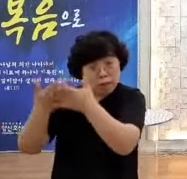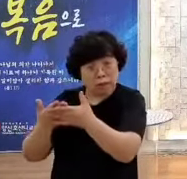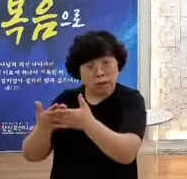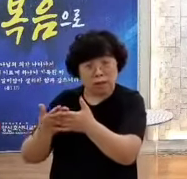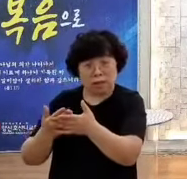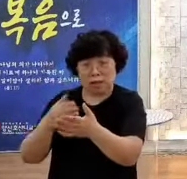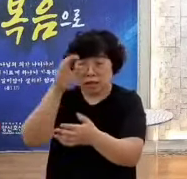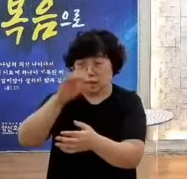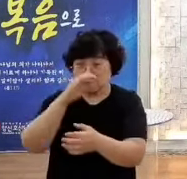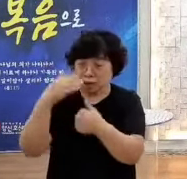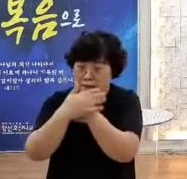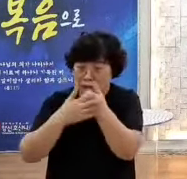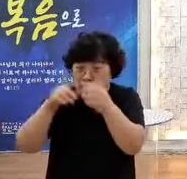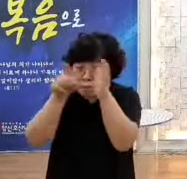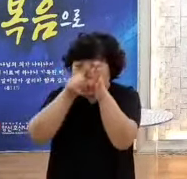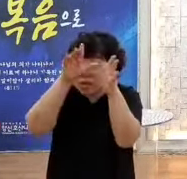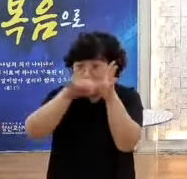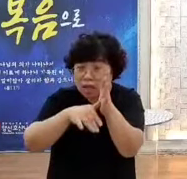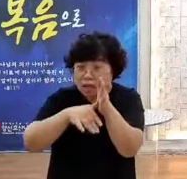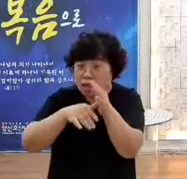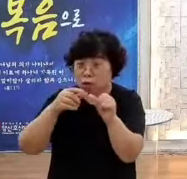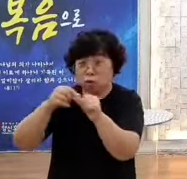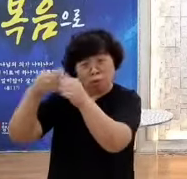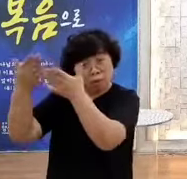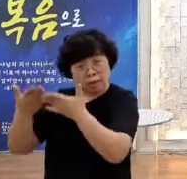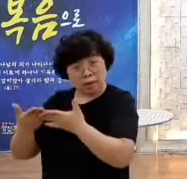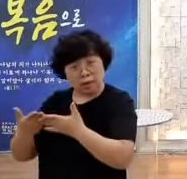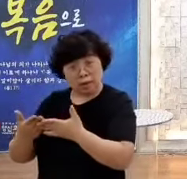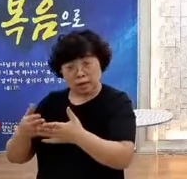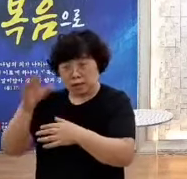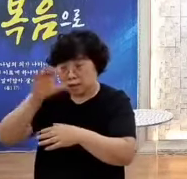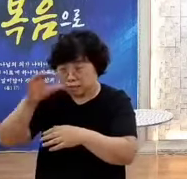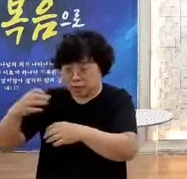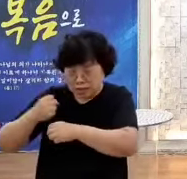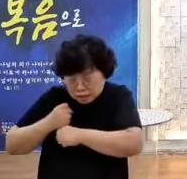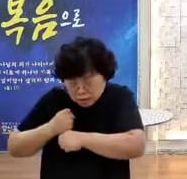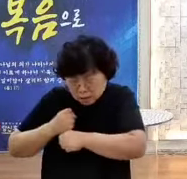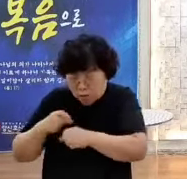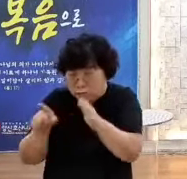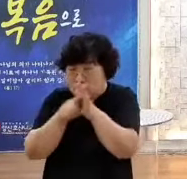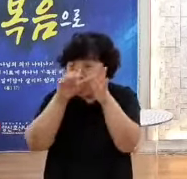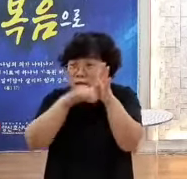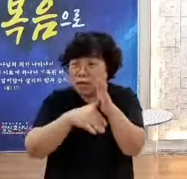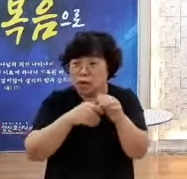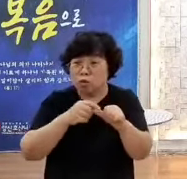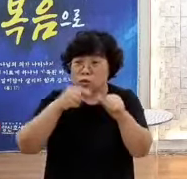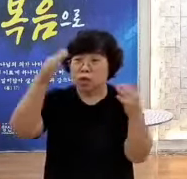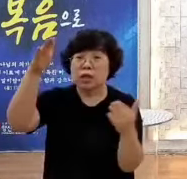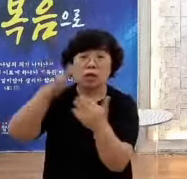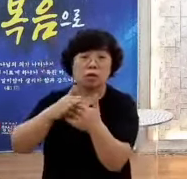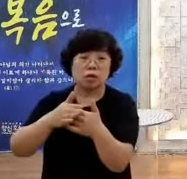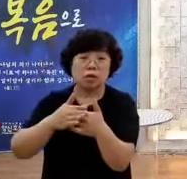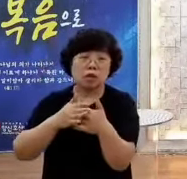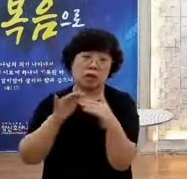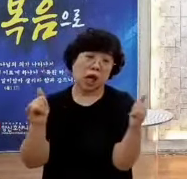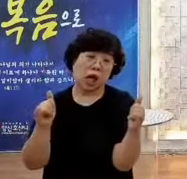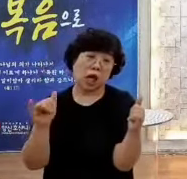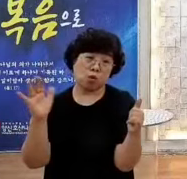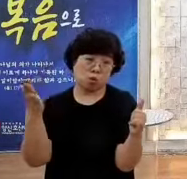하면, 진짜로 그 주님의 십자가를 의지하고 주님을 의지하고 믿으면 우리는 구원받는 자가